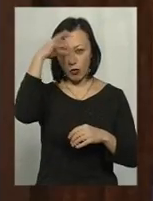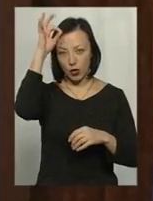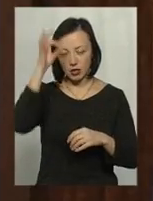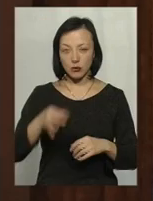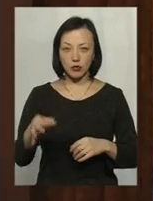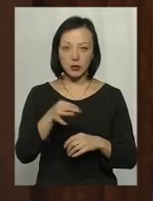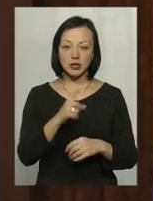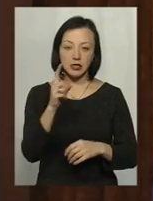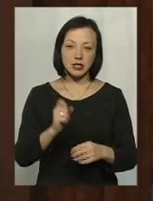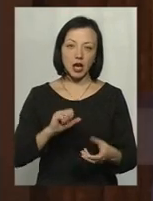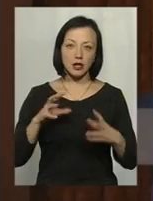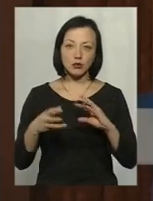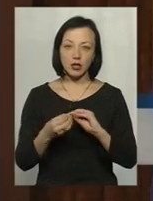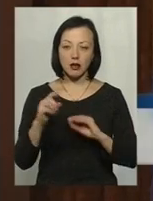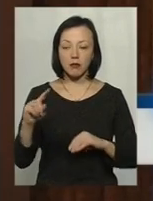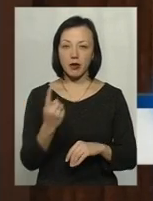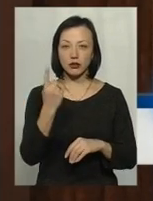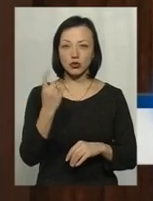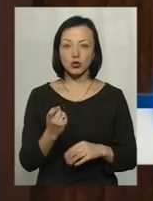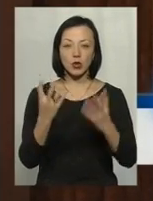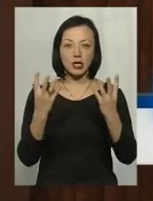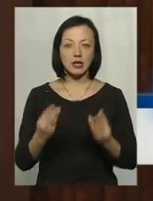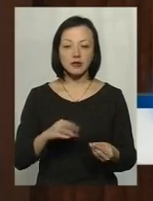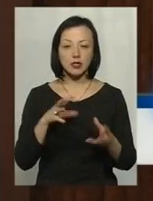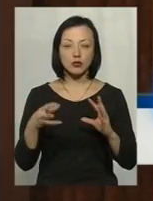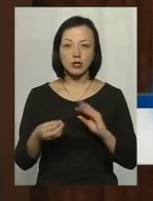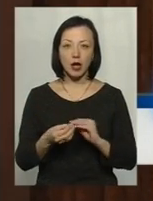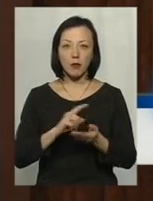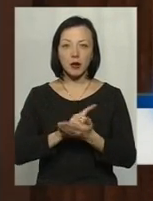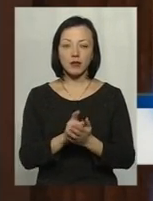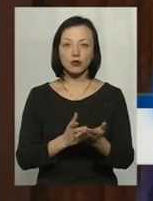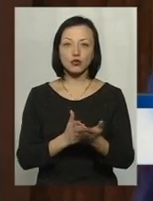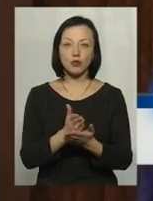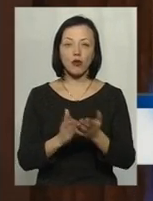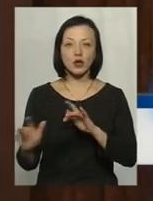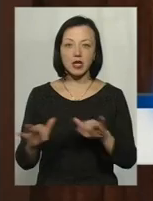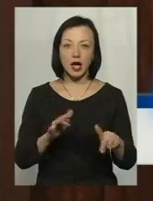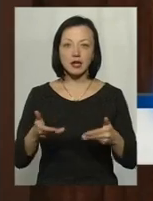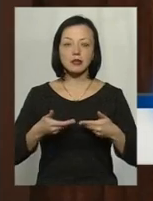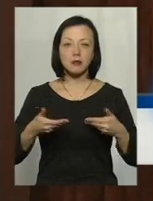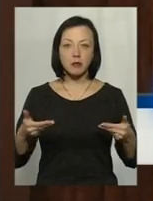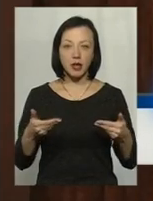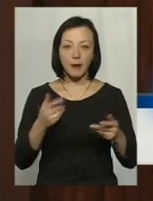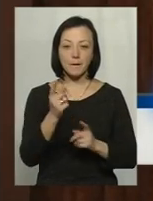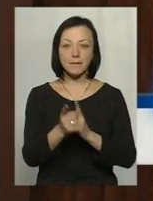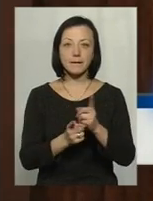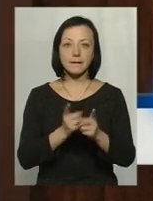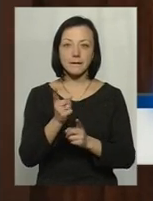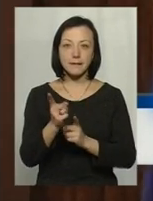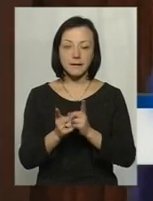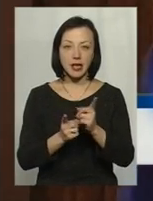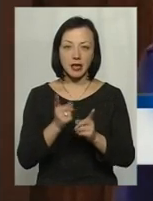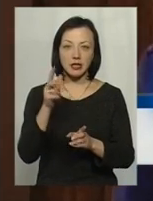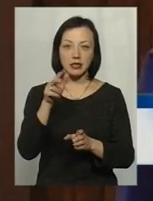За результатами перших 100 днів і за результатами оперативно-службової діяльності ми перезагрузили керівний особовий